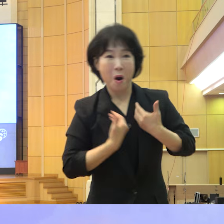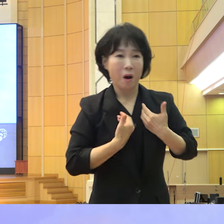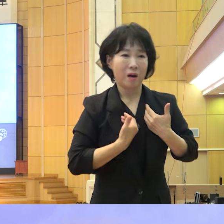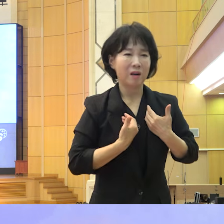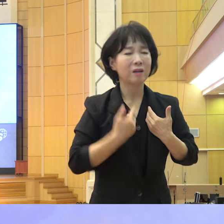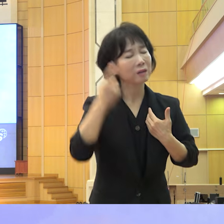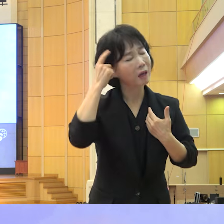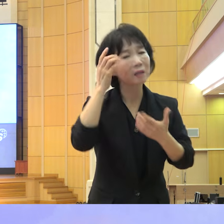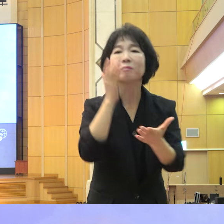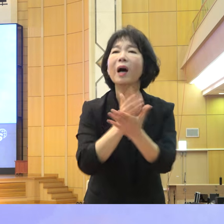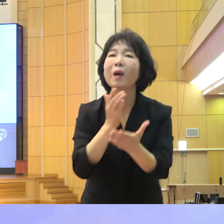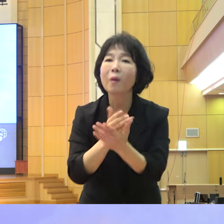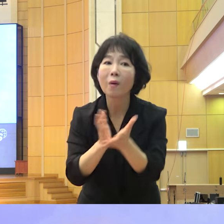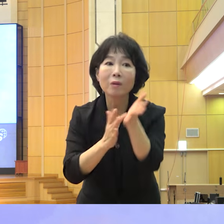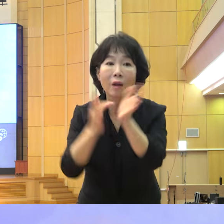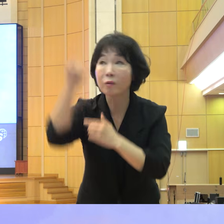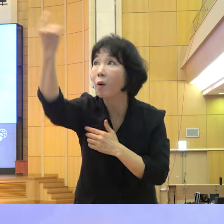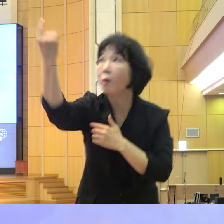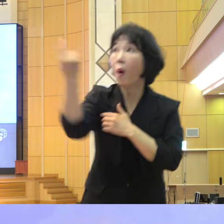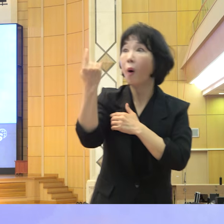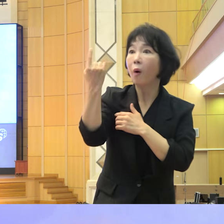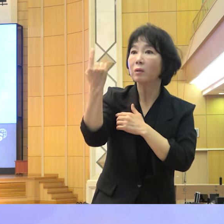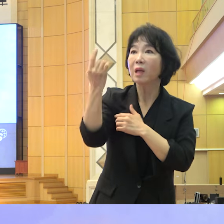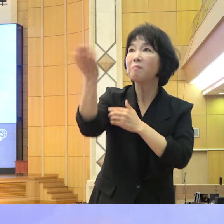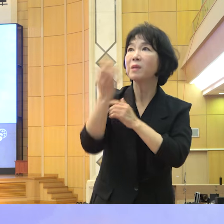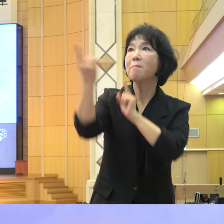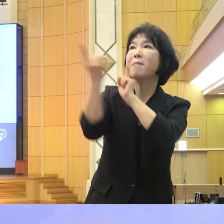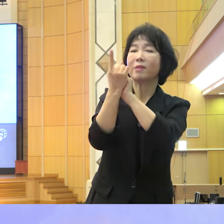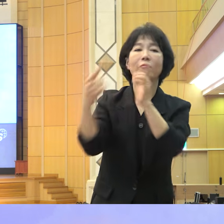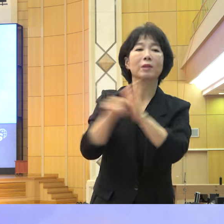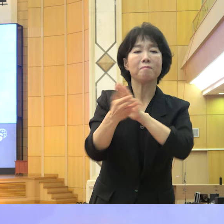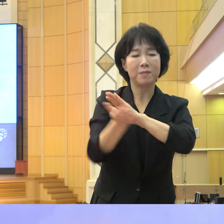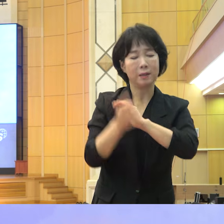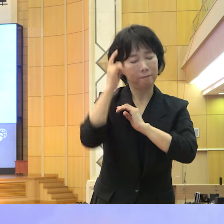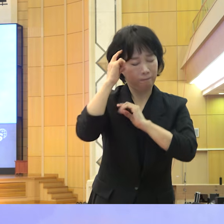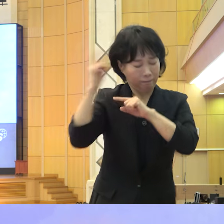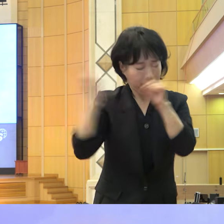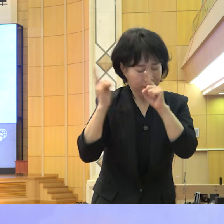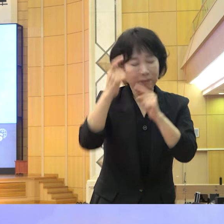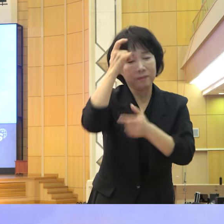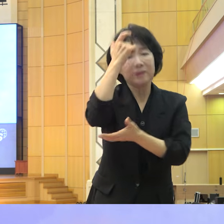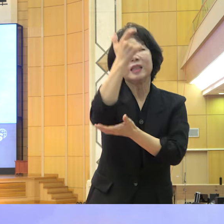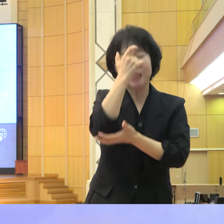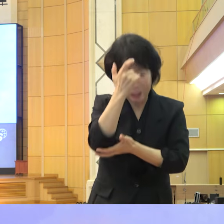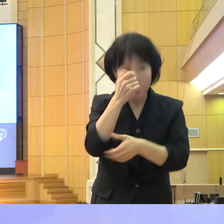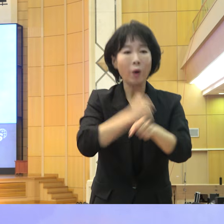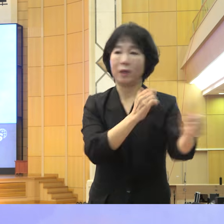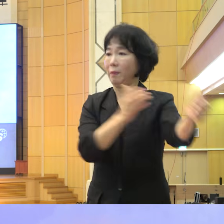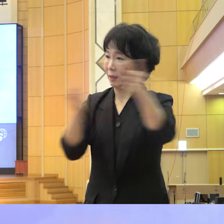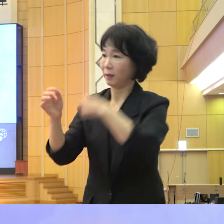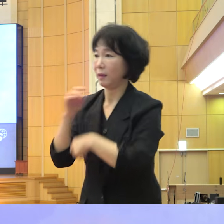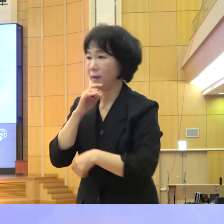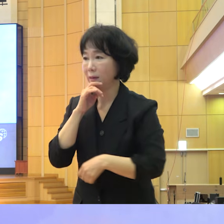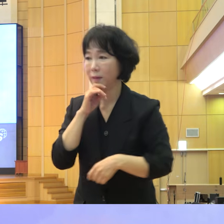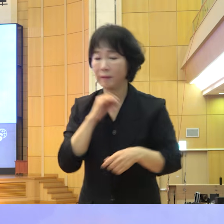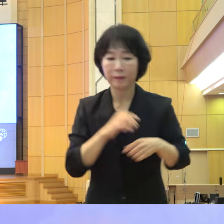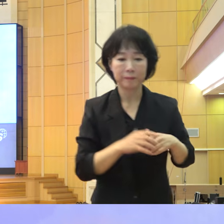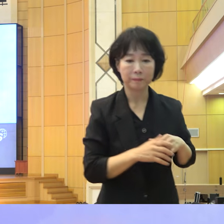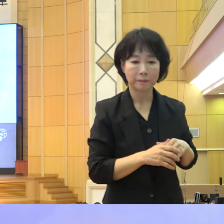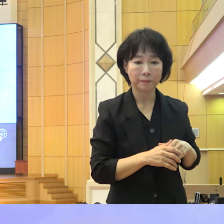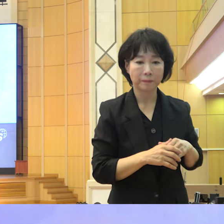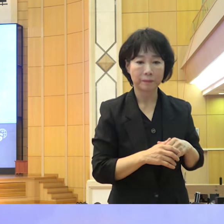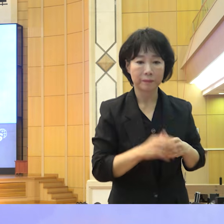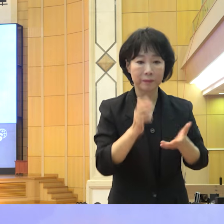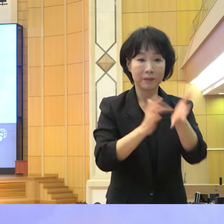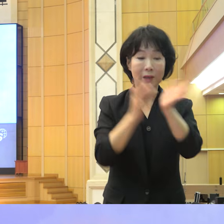기도하다가 주님이 오실 때 주님 앞에 설 수 있도록 기도하는 그런 기도는 한마디도 안 했거든.